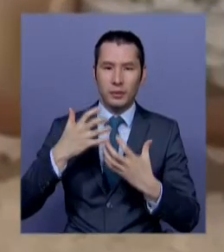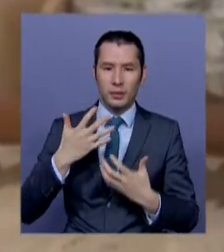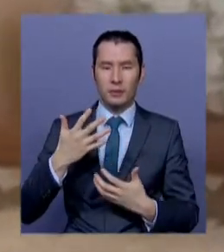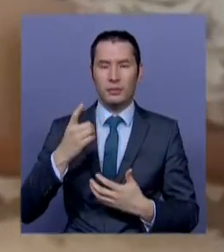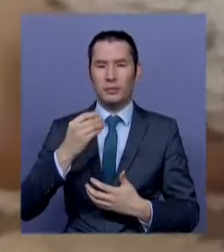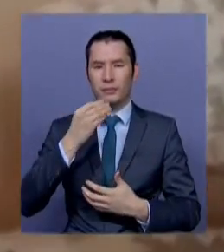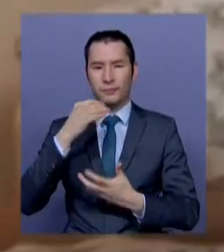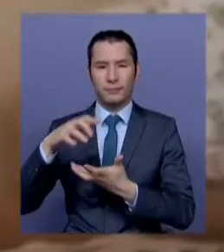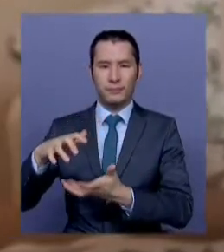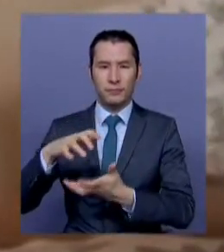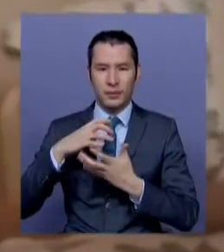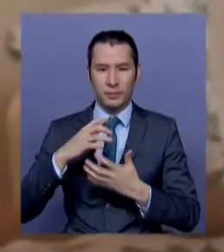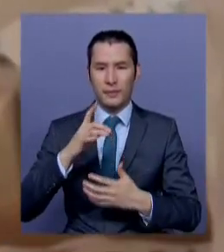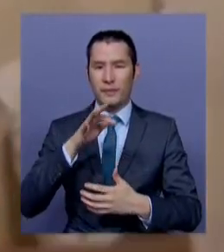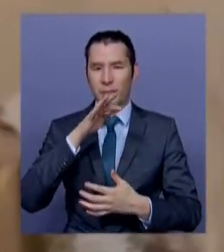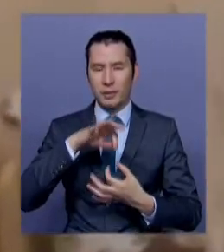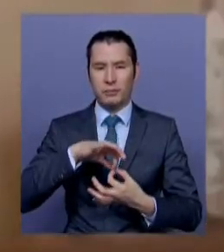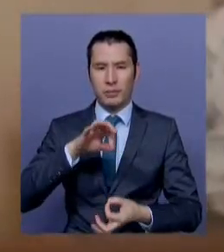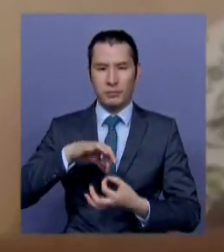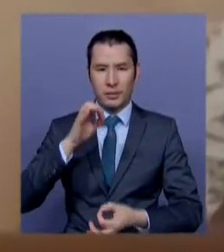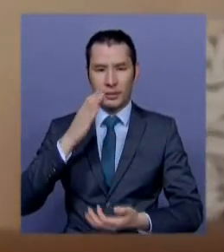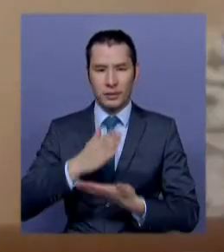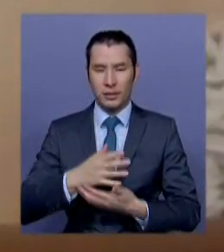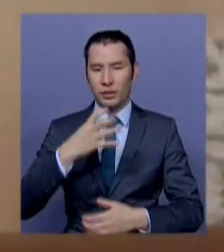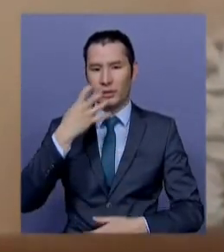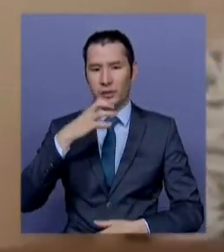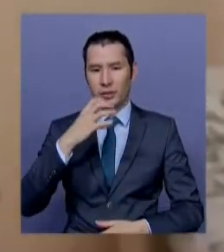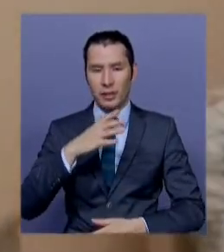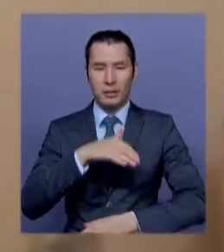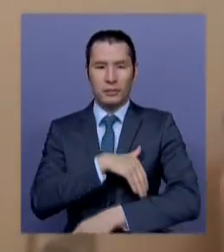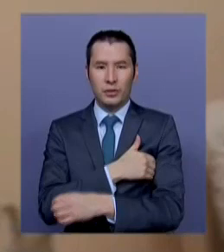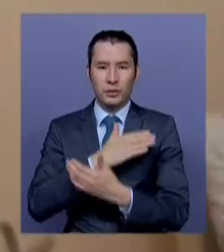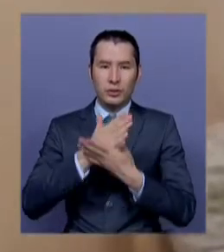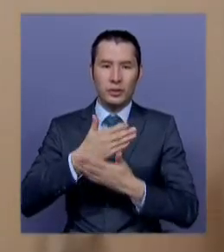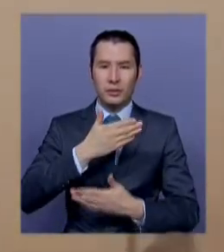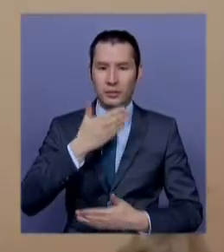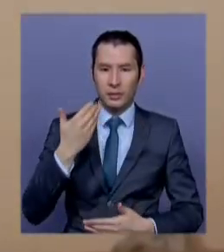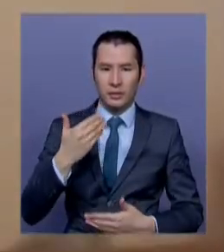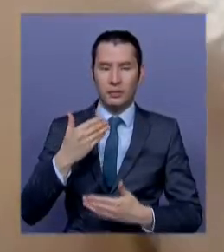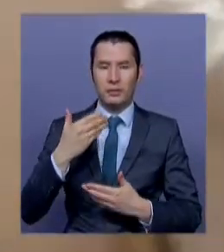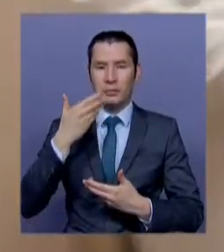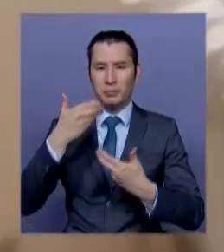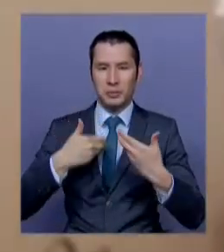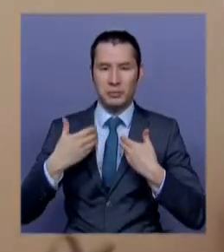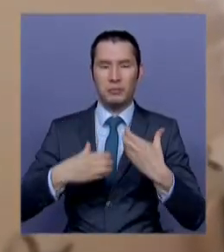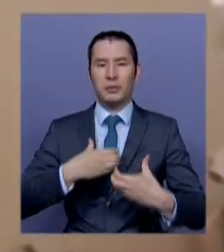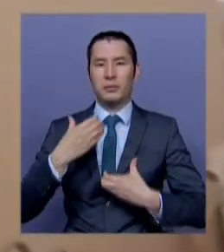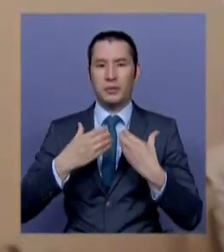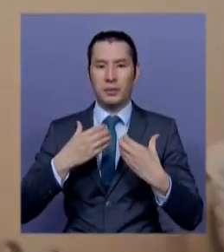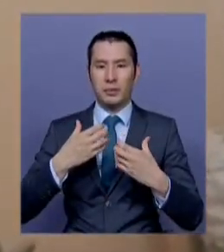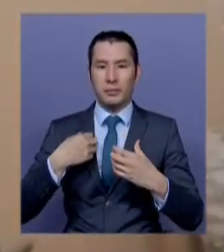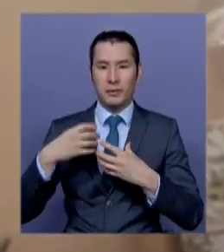астарымен әр уақыт сайын алып кеп, ыстығымызды тексеріп, жағдайларымызды сұрап жатқан осы әріптестеріміз